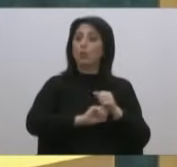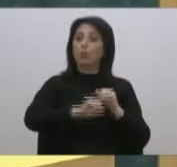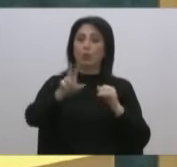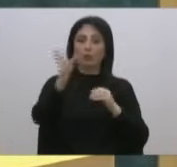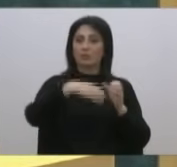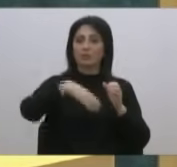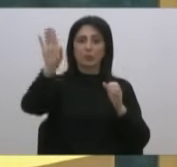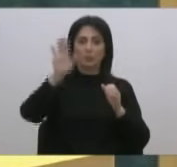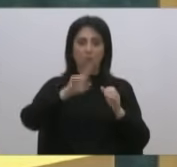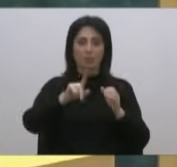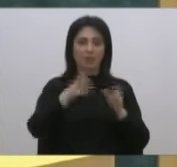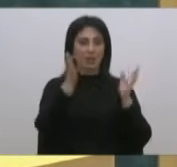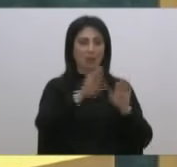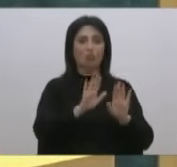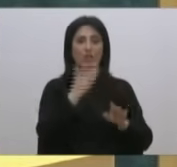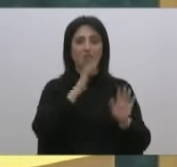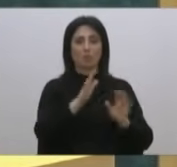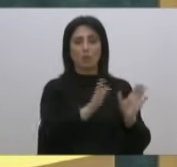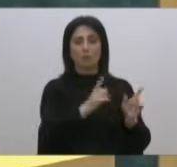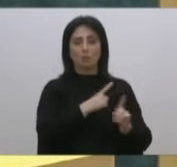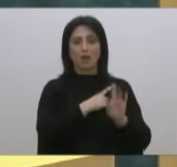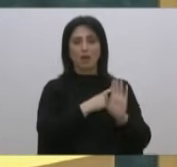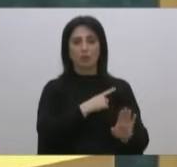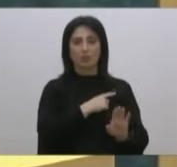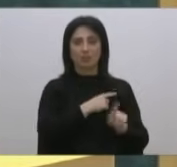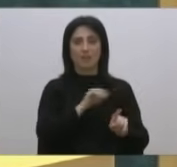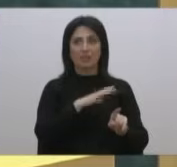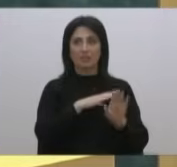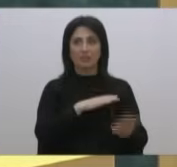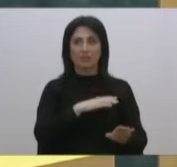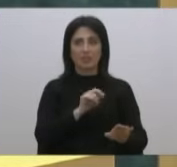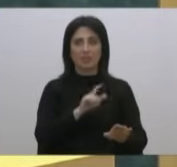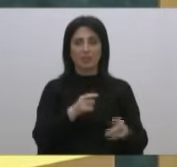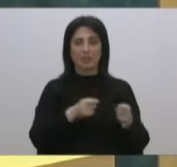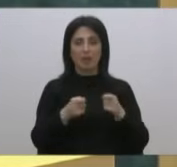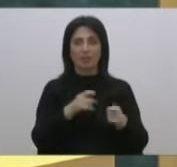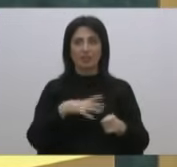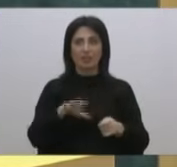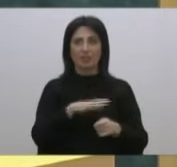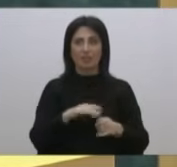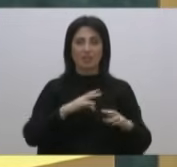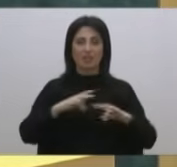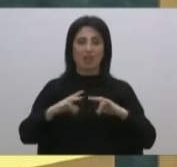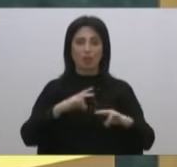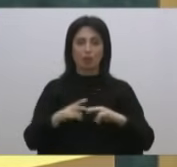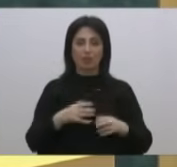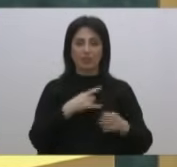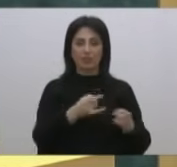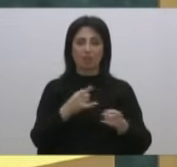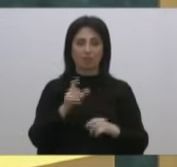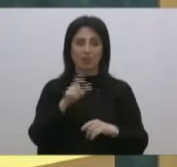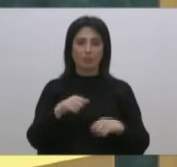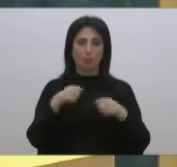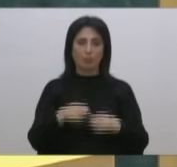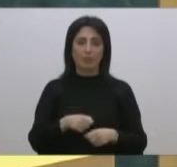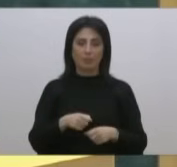aravin, teli kvekanac avidode, dakta uvebidat, marto, X-aia cicavita s-a inanat martaudit cu ecanas terorit, dar și nebita, da